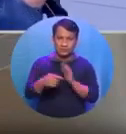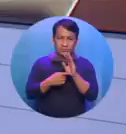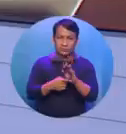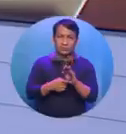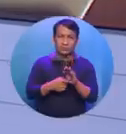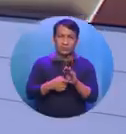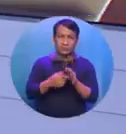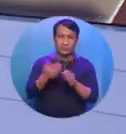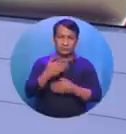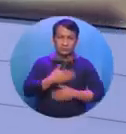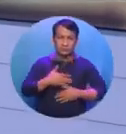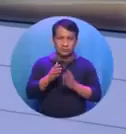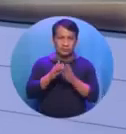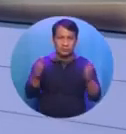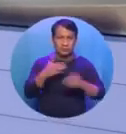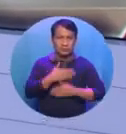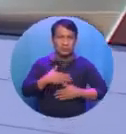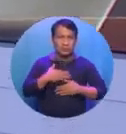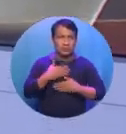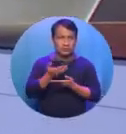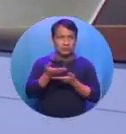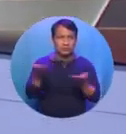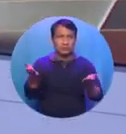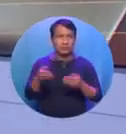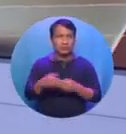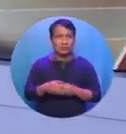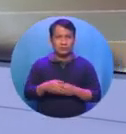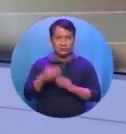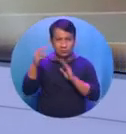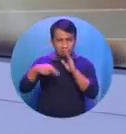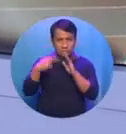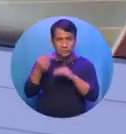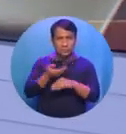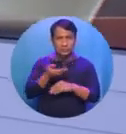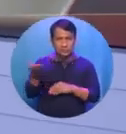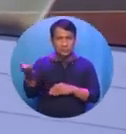na! Ito pang kasiyahan para sa inyo! Roll video!